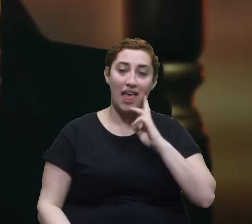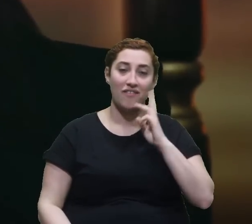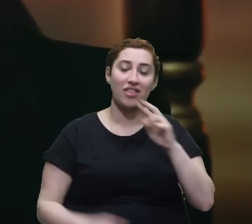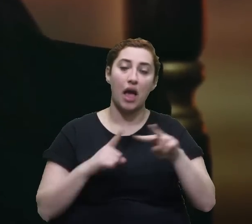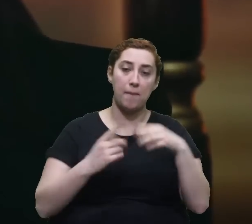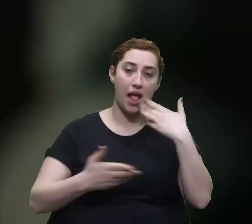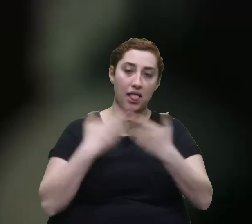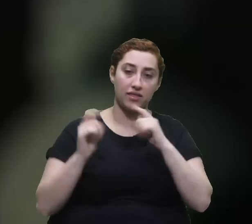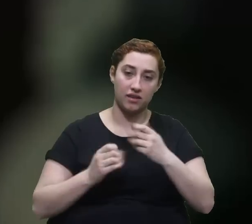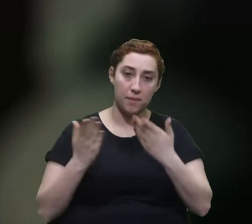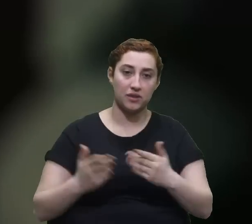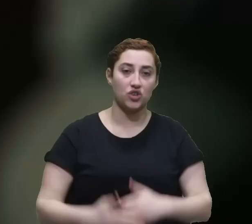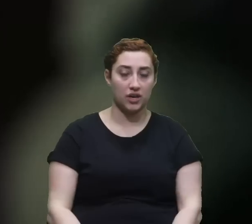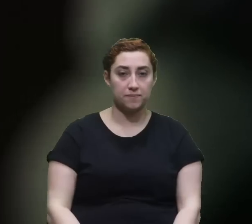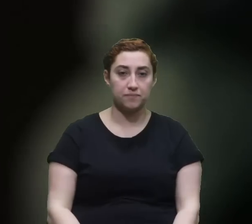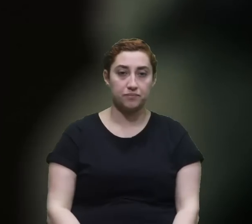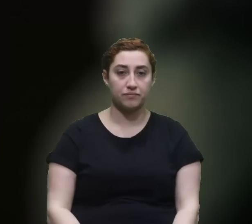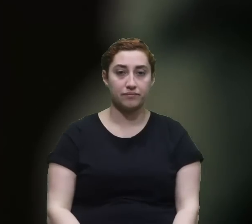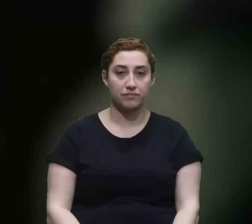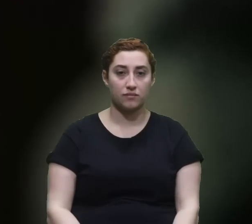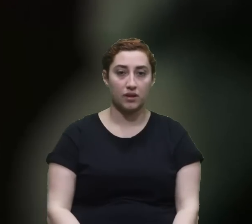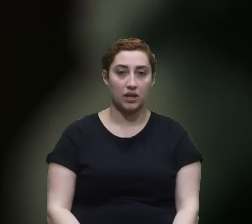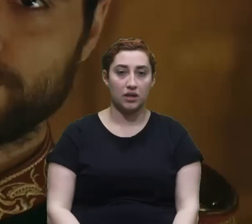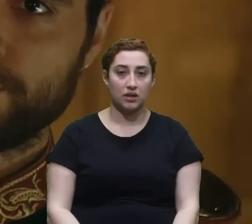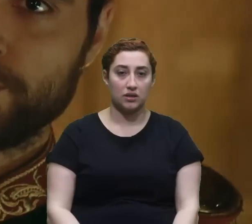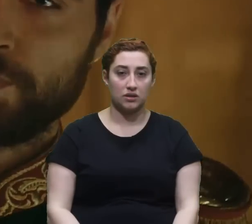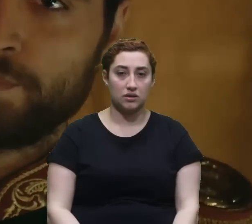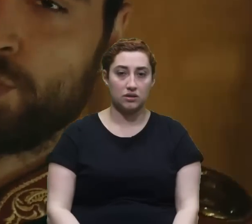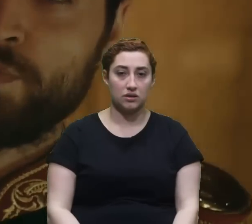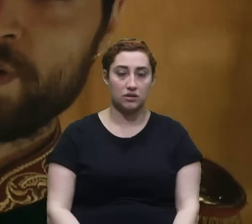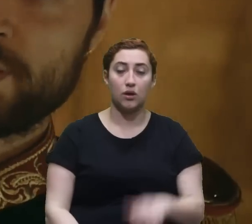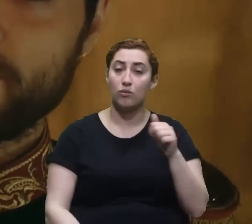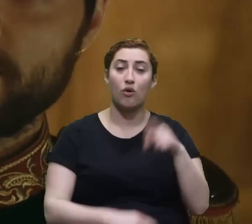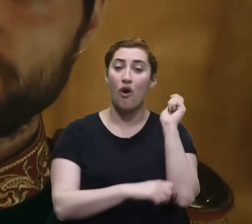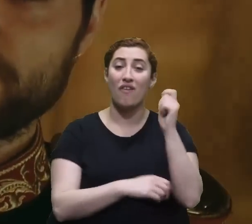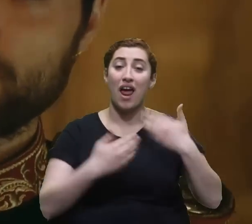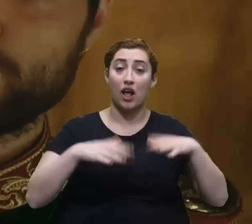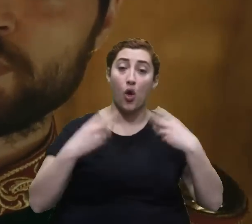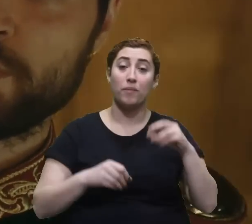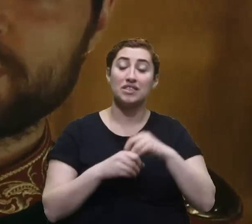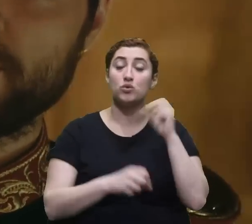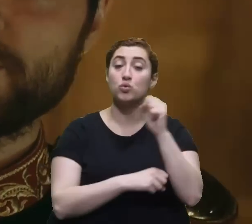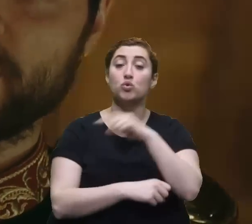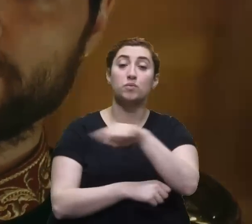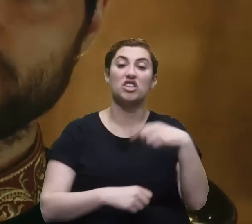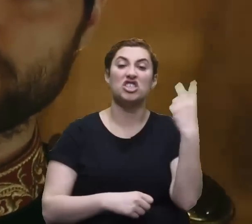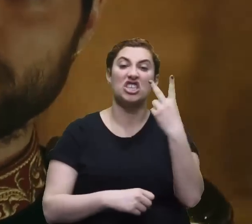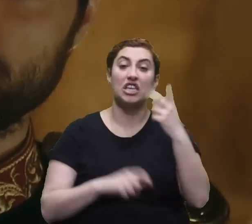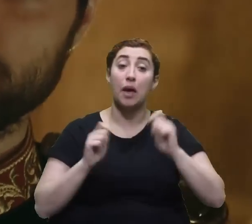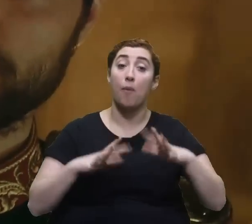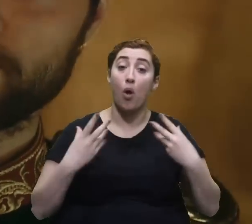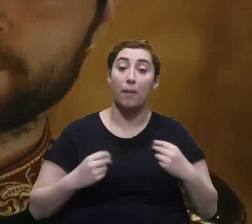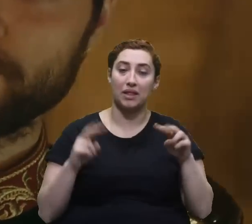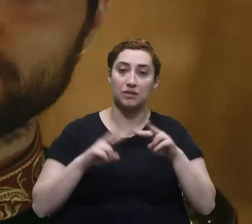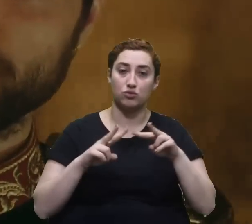Efendi Akbar anlatacak. Teşkilatın toplantı odası. Bu konferansı engellemek için düşmanlarımız iki şey yapabilir